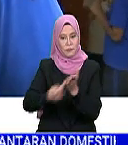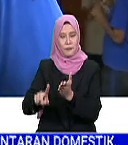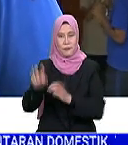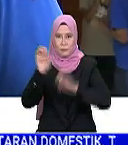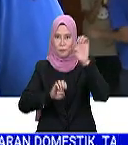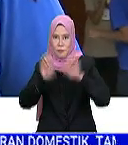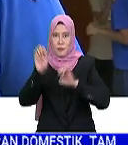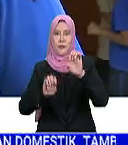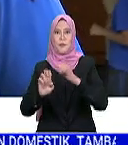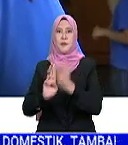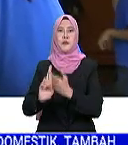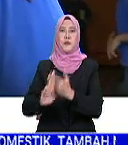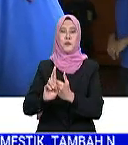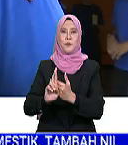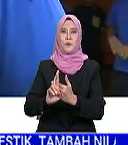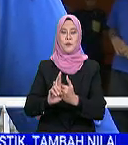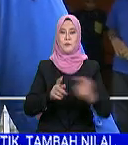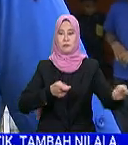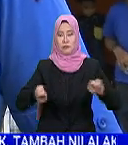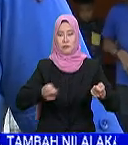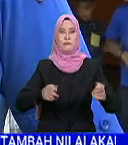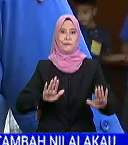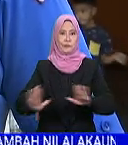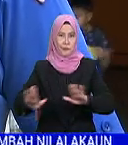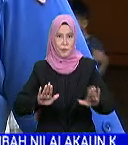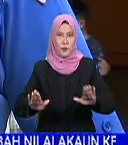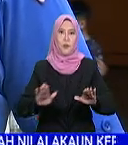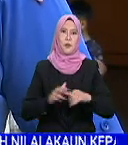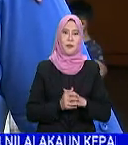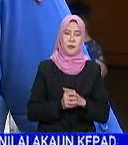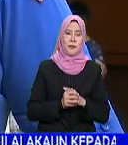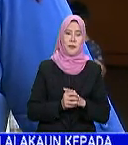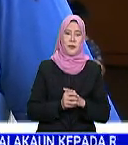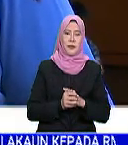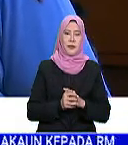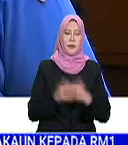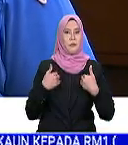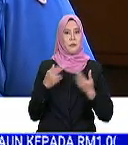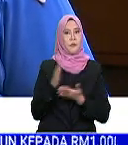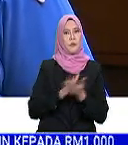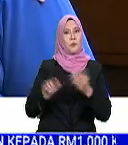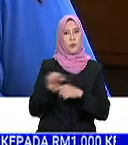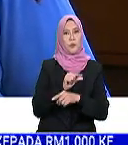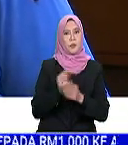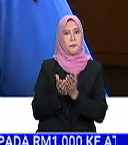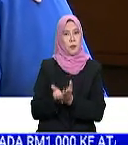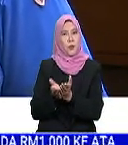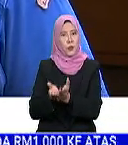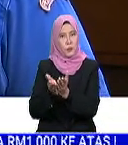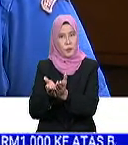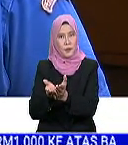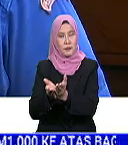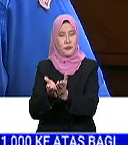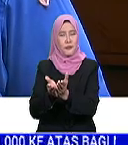so keadaan terkawal dan kita menggunakan, ada yang menggunakan bot penilaian